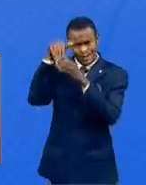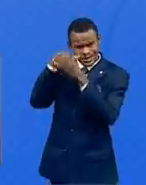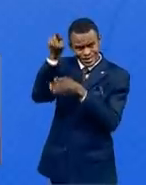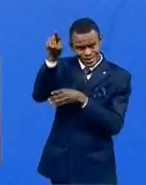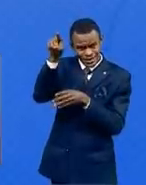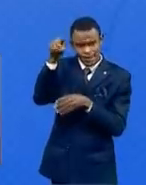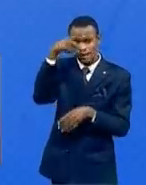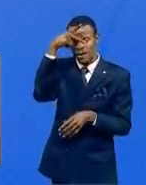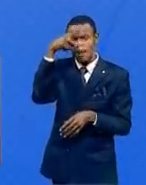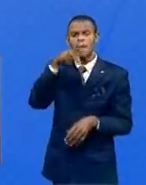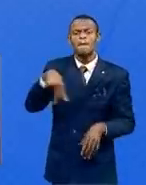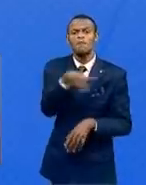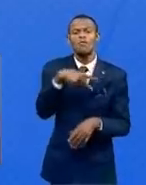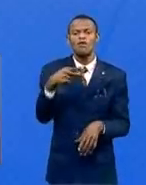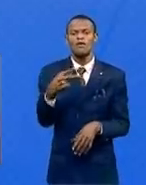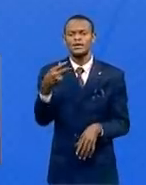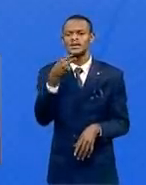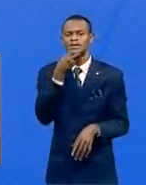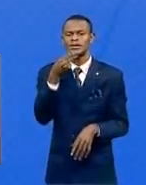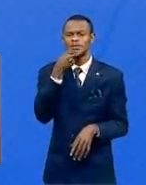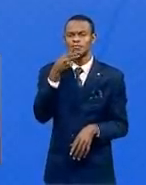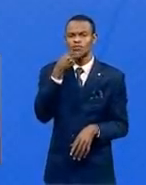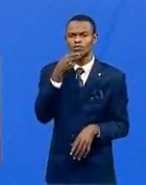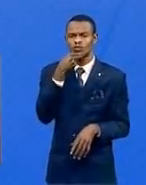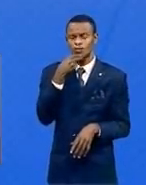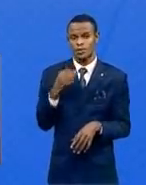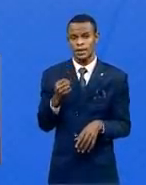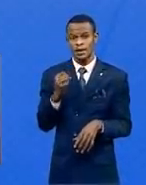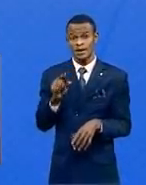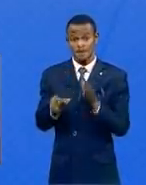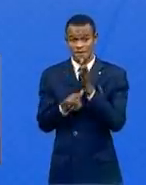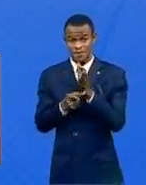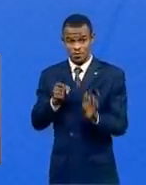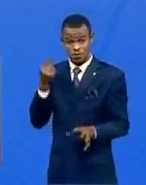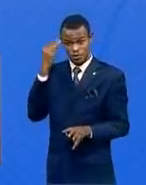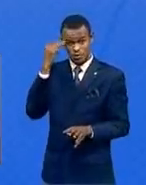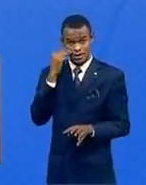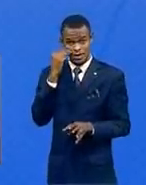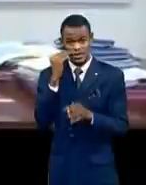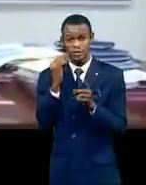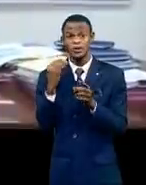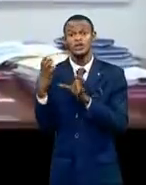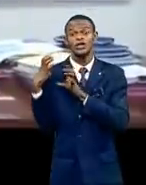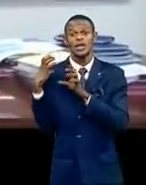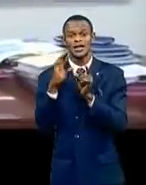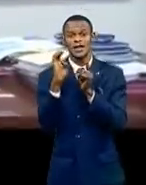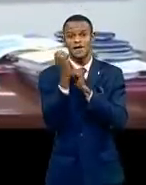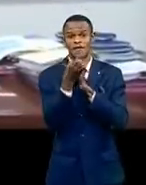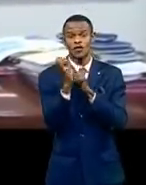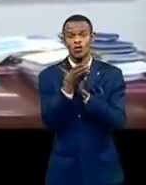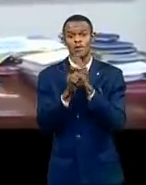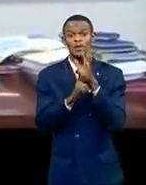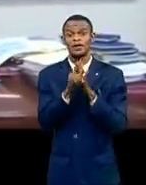pollution de rivières Chikapa et Kasaï. La vice-première ministre, ministre de l'Environnement et Développement Durable, a présenté